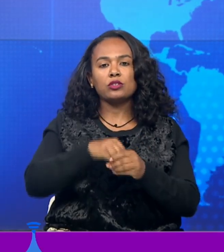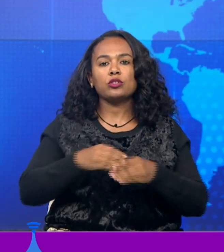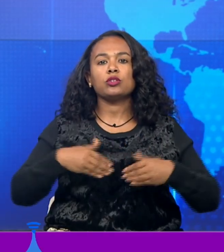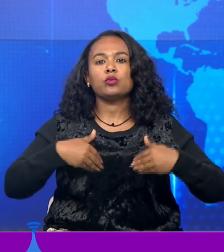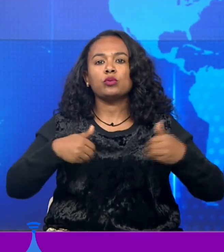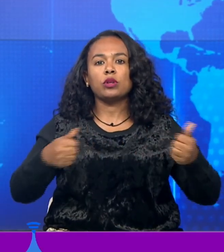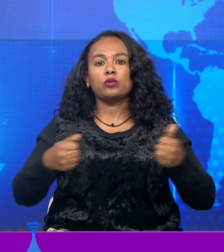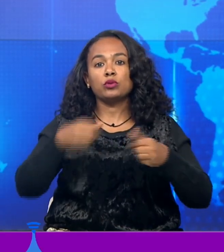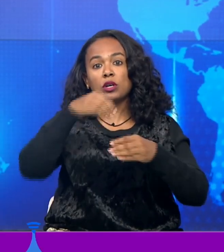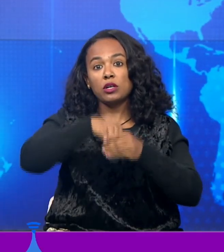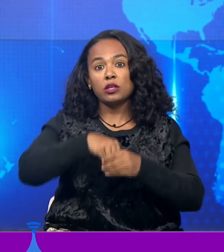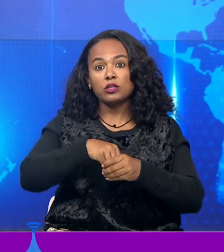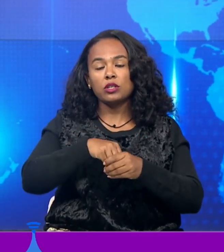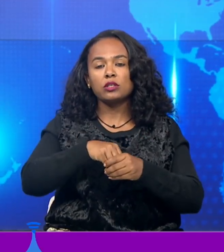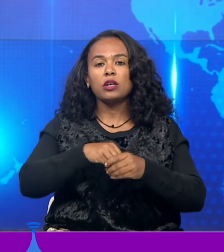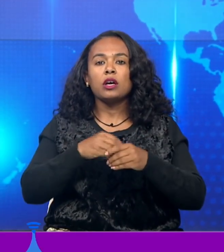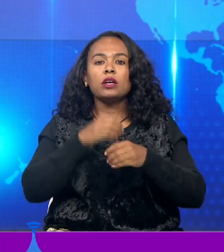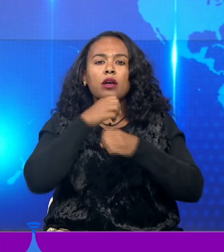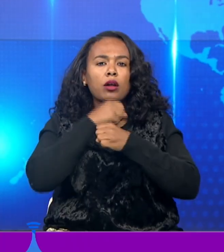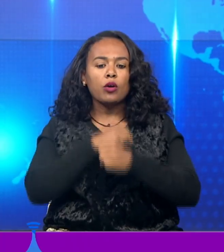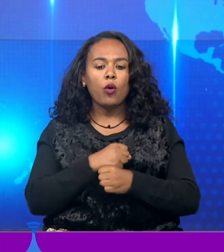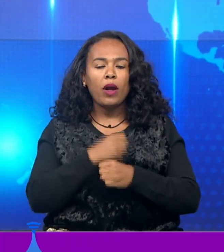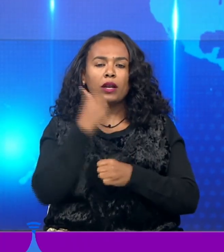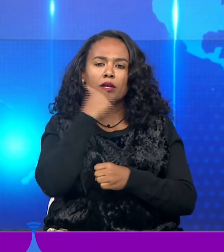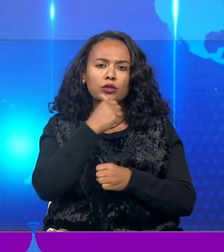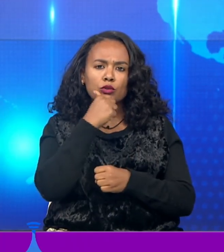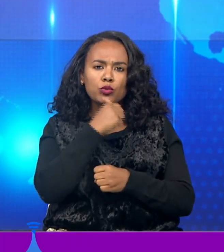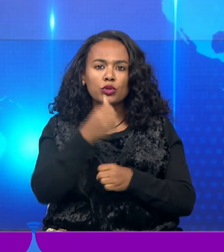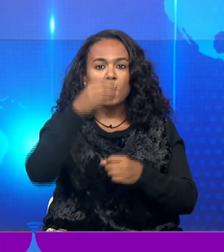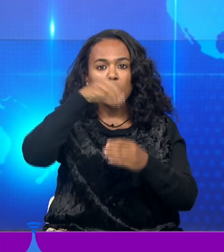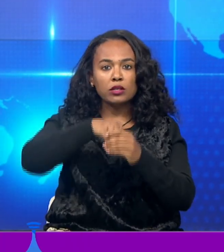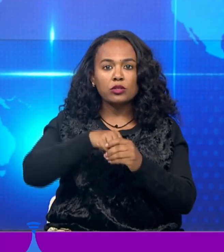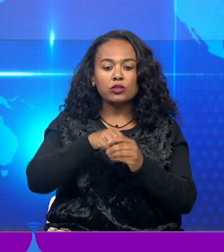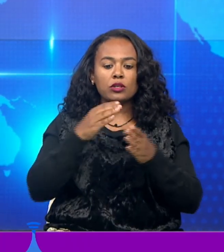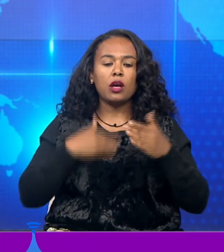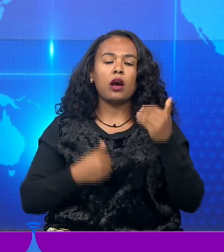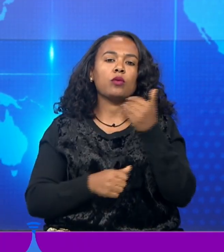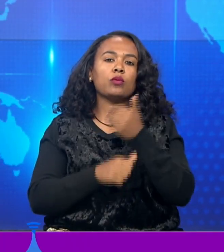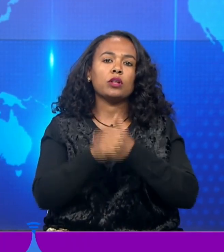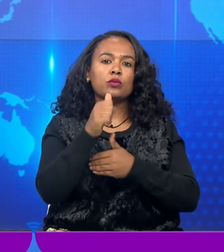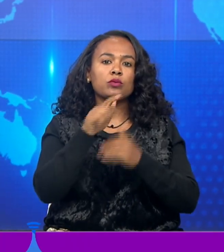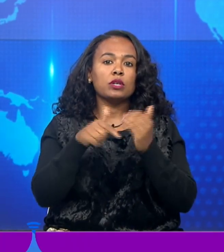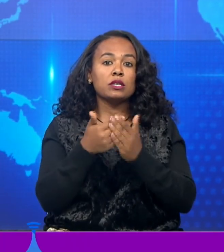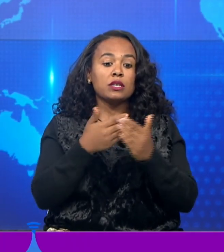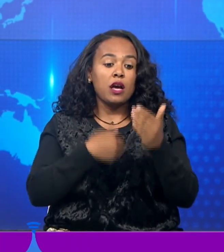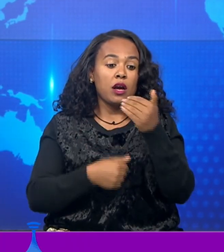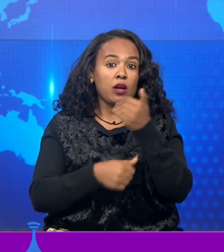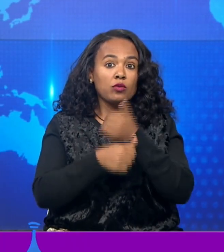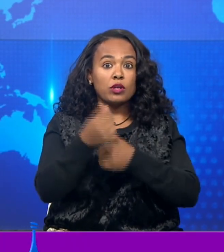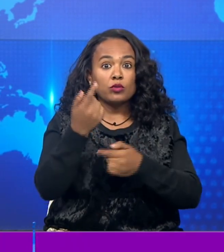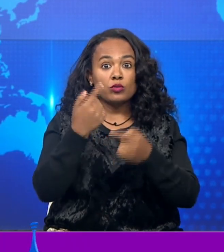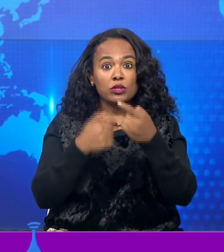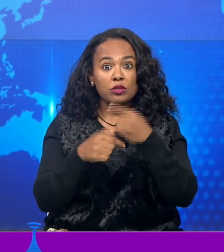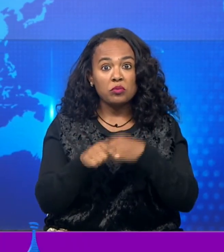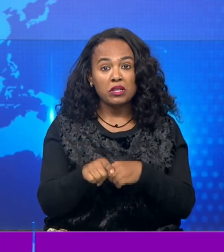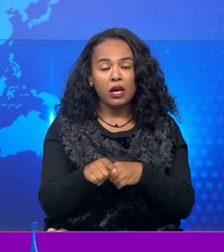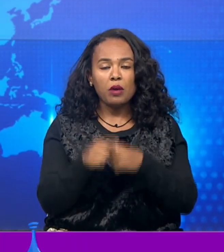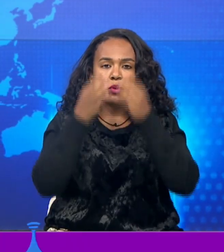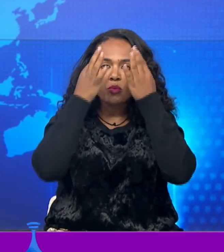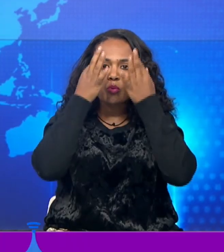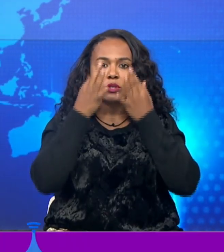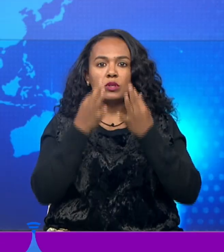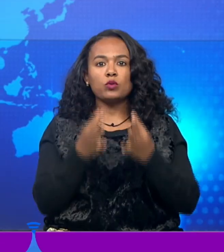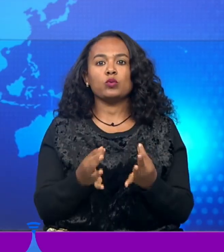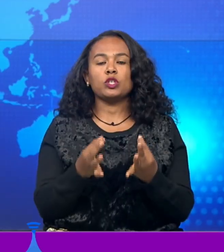አካታችነት የአረጋውያን፣ አካታችነት የሴቶች፣ አካታችነት የአካል ጉዳተኞች። ስለዚህ አካል ጉዳተኞች ስትመጣ በሚወሰኑ